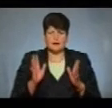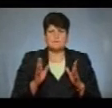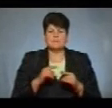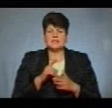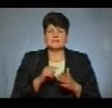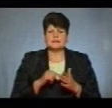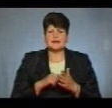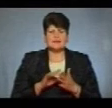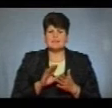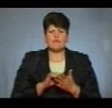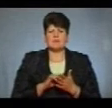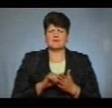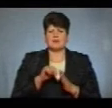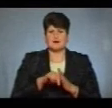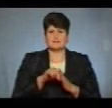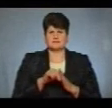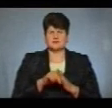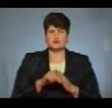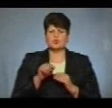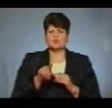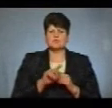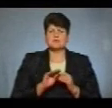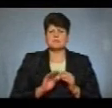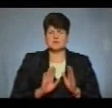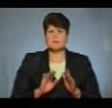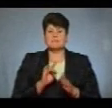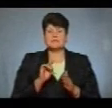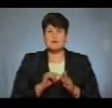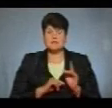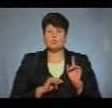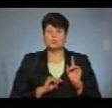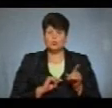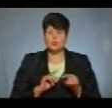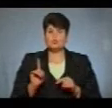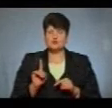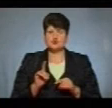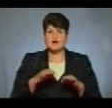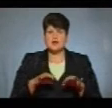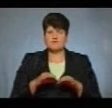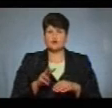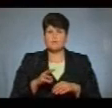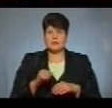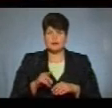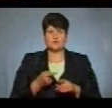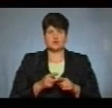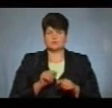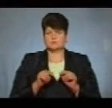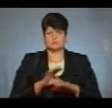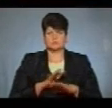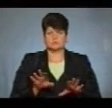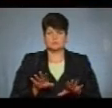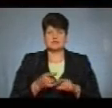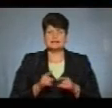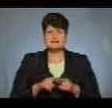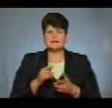самому матеріалі, в контексті того, що там було написано. Питання в тому, що Автомайдан цього не видавав. Насправді це є